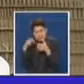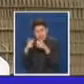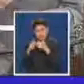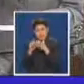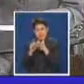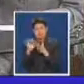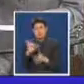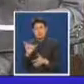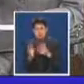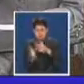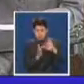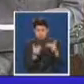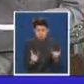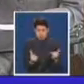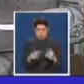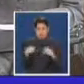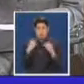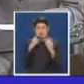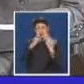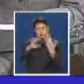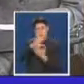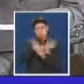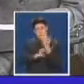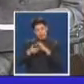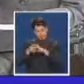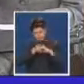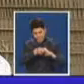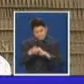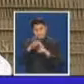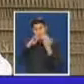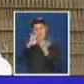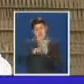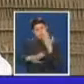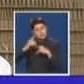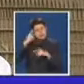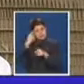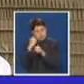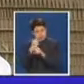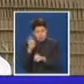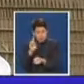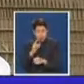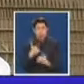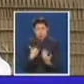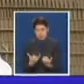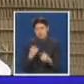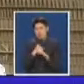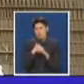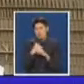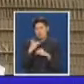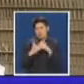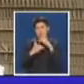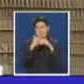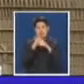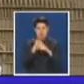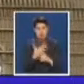ตอนนี้กระบวนการปรองดองแห่งชาติทุกอย่างไปถึงไหนแล้วคะ ก็เดินไปได้เยอะนะครับผมเองเนี่ยก็ส่วน